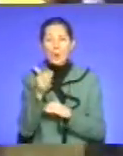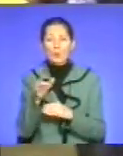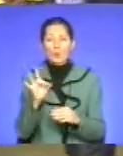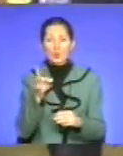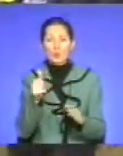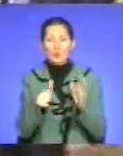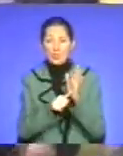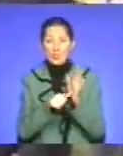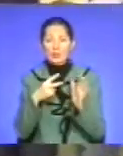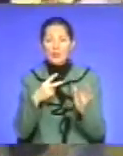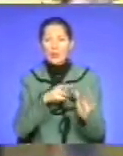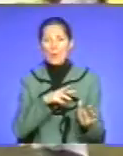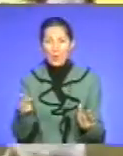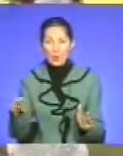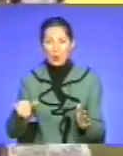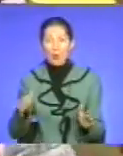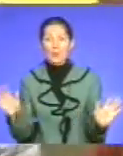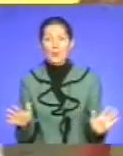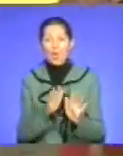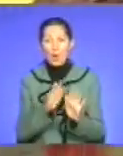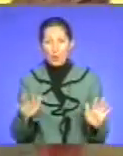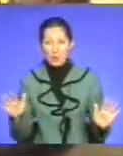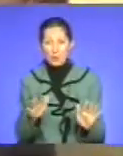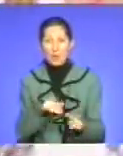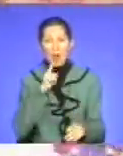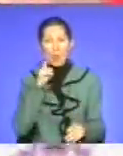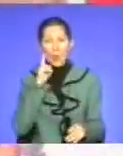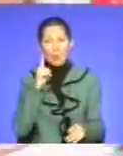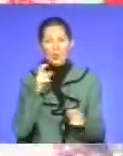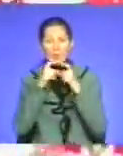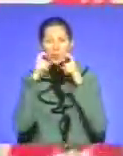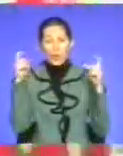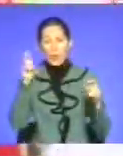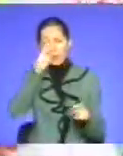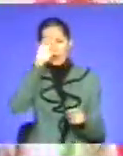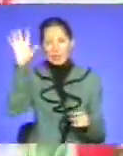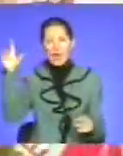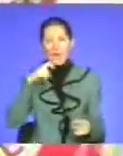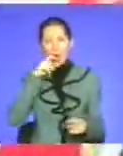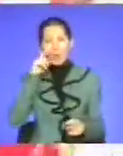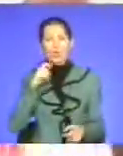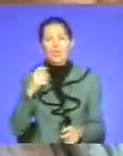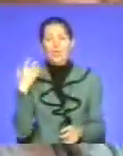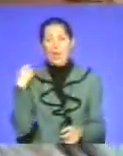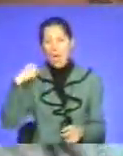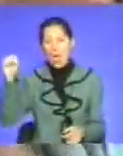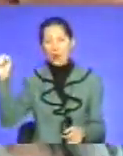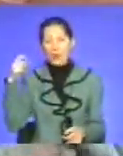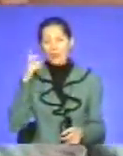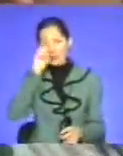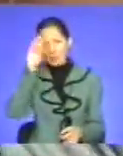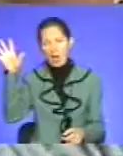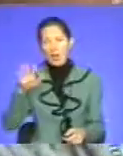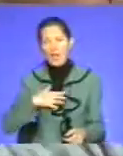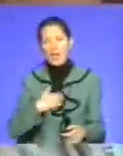оркестр, представники міської влади, молодь із вигуками «Слава Україні! Героям слава!». Я поважаю традиції